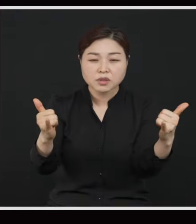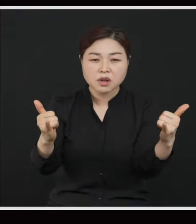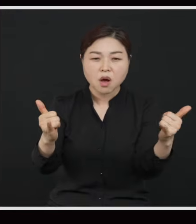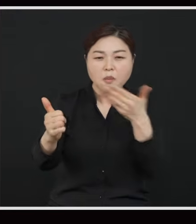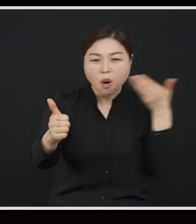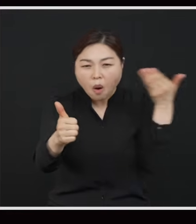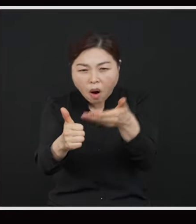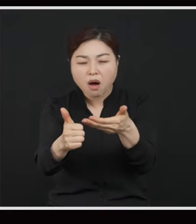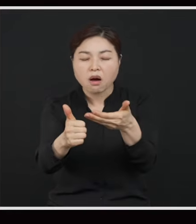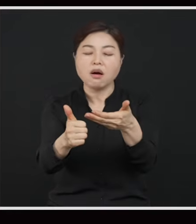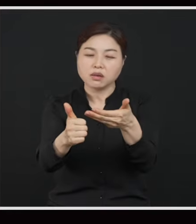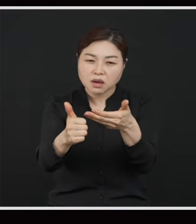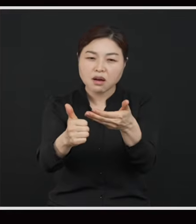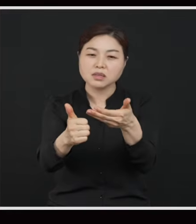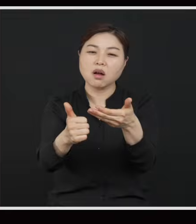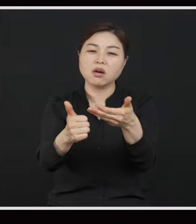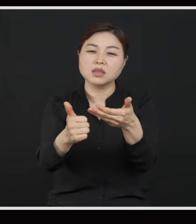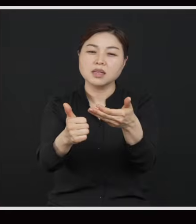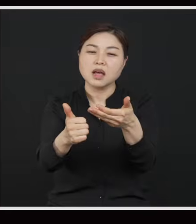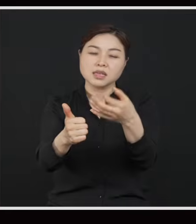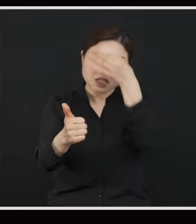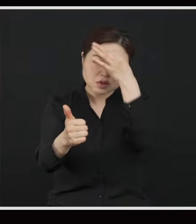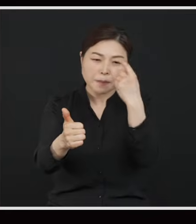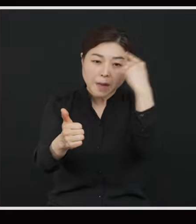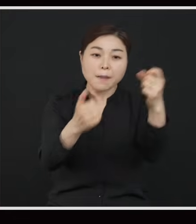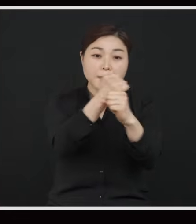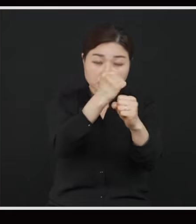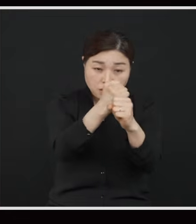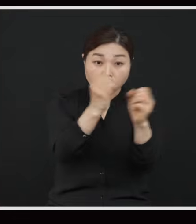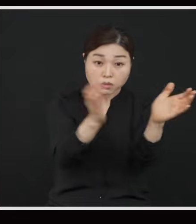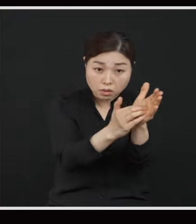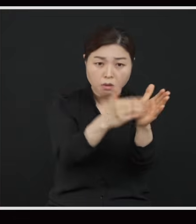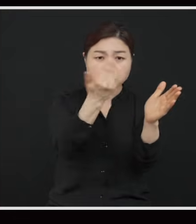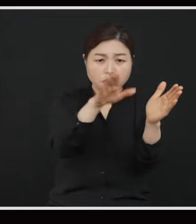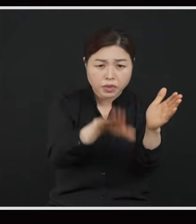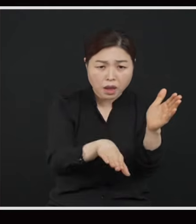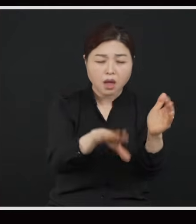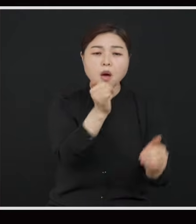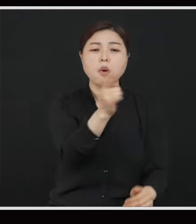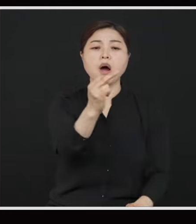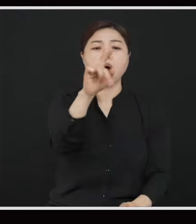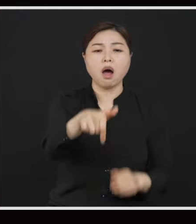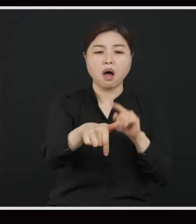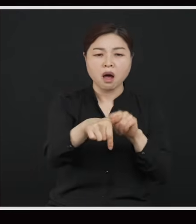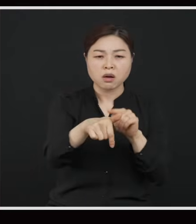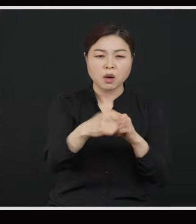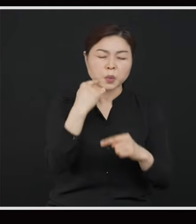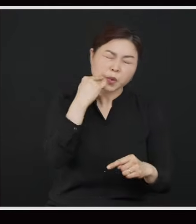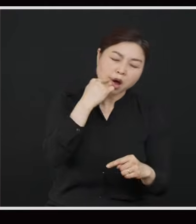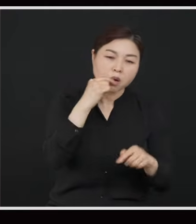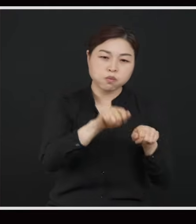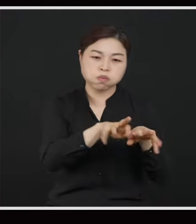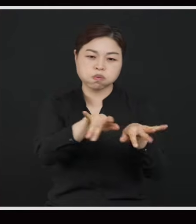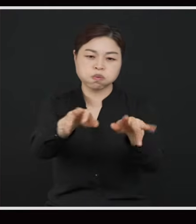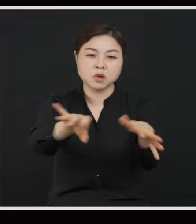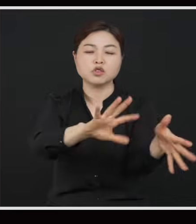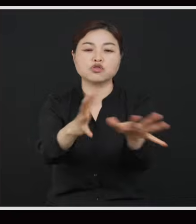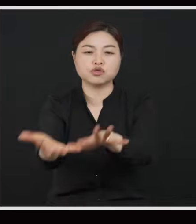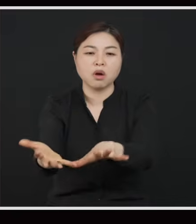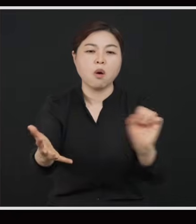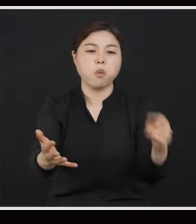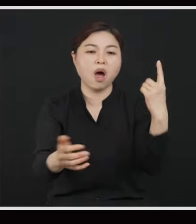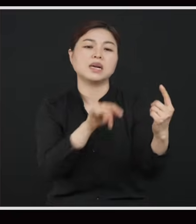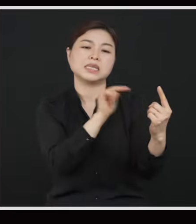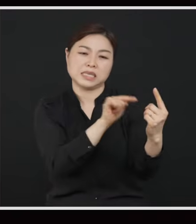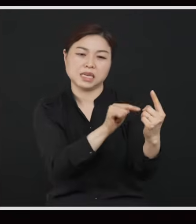영웅 칭호를 받을 수 있었는데 수천 명을 화학 무기를 이용해서 죽였다는 것